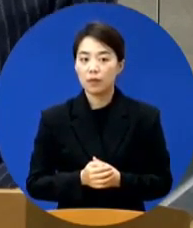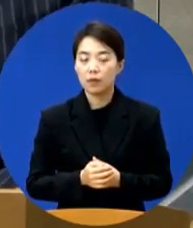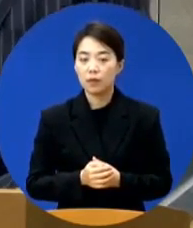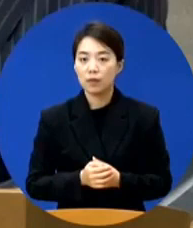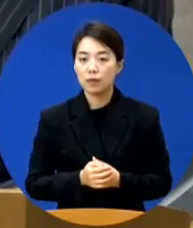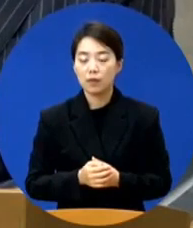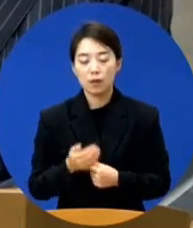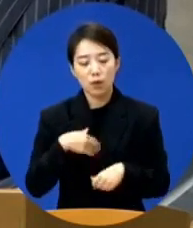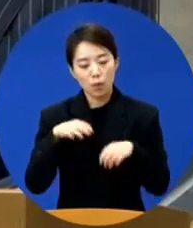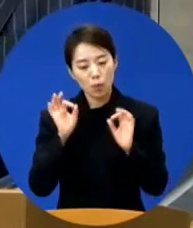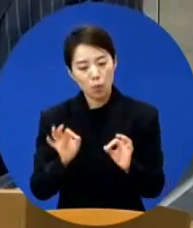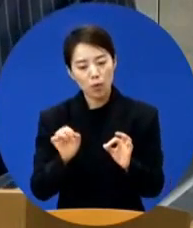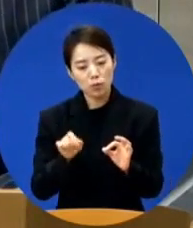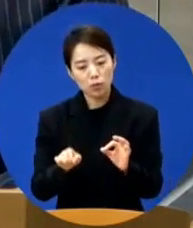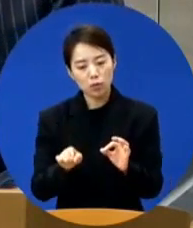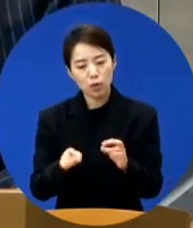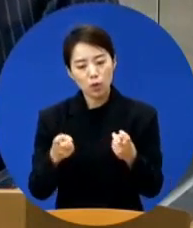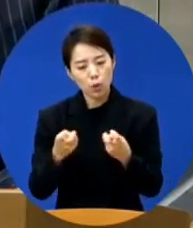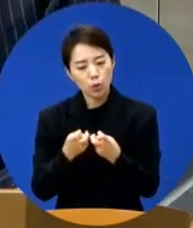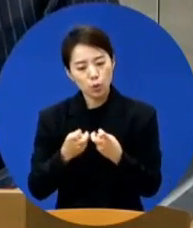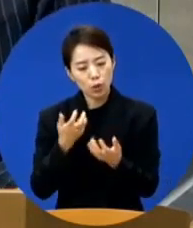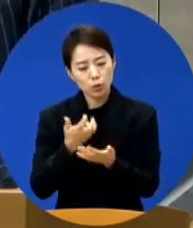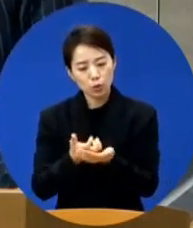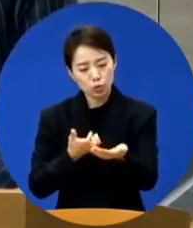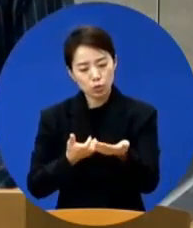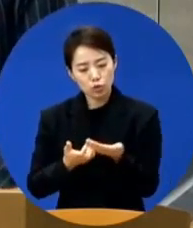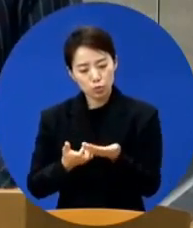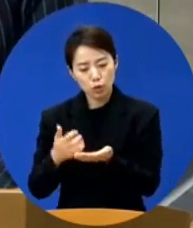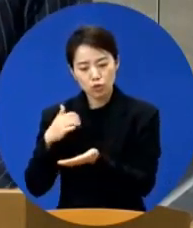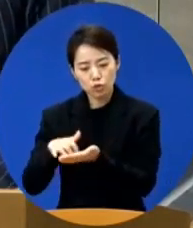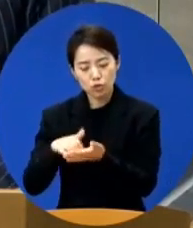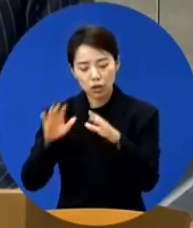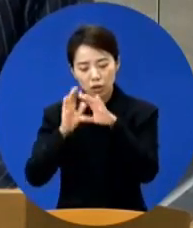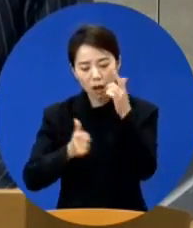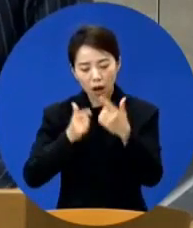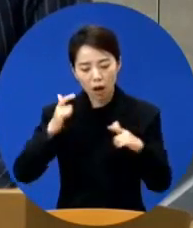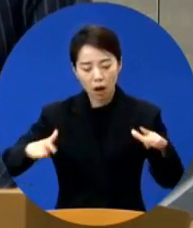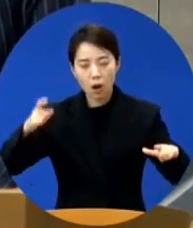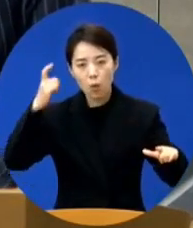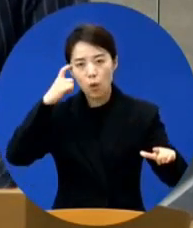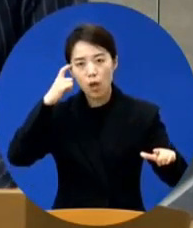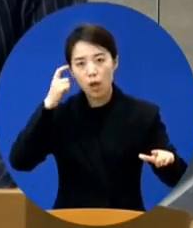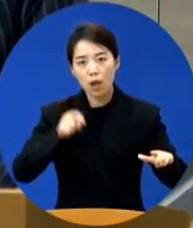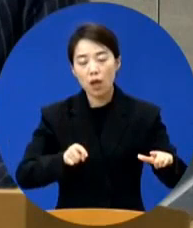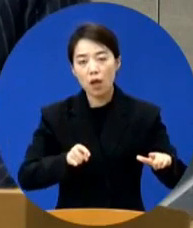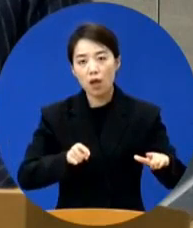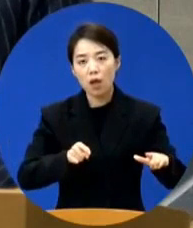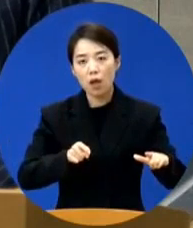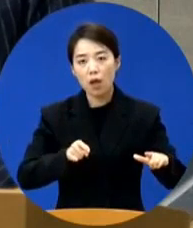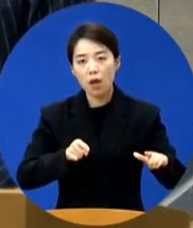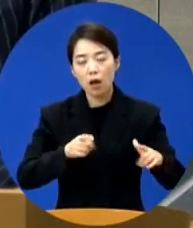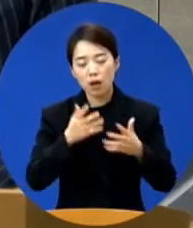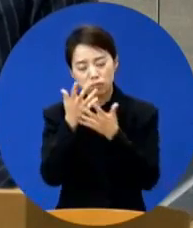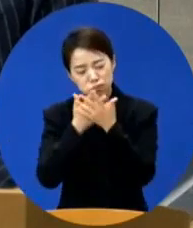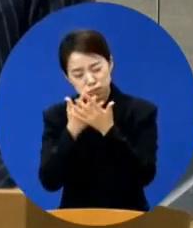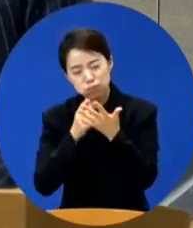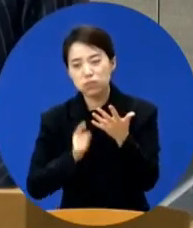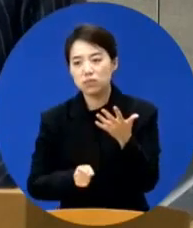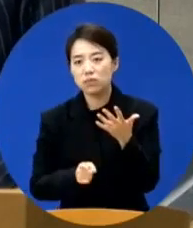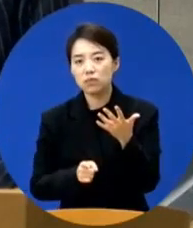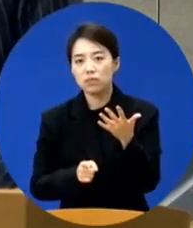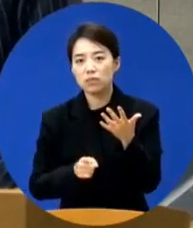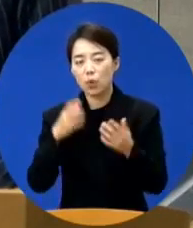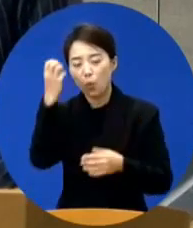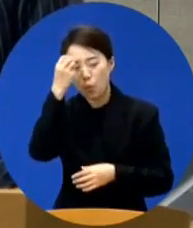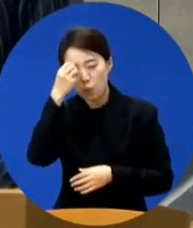그러니까 본 의원은 이걸 보면서 어떻게 서류를 갖고 올 때마다 숫자가 틀리는지 이걸 보면서 막 어지러워가지고 진짜